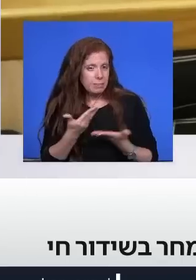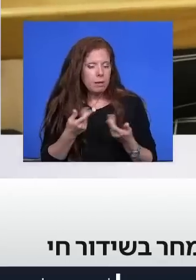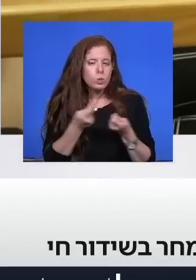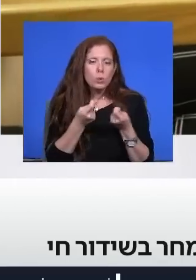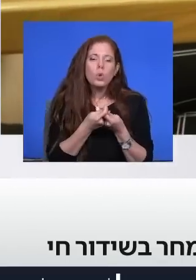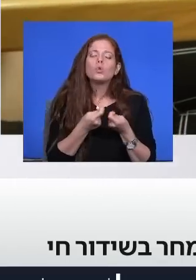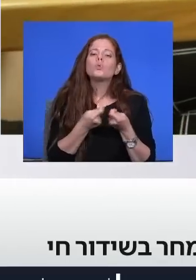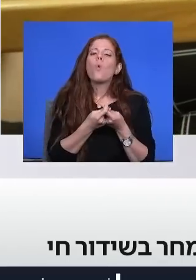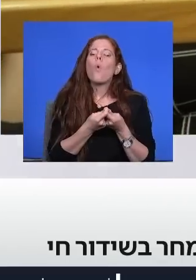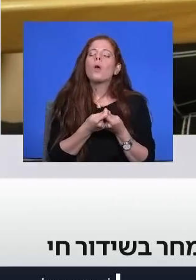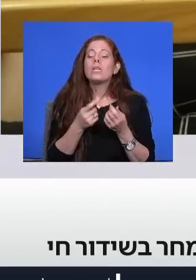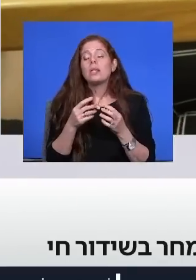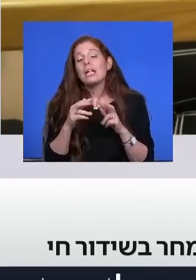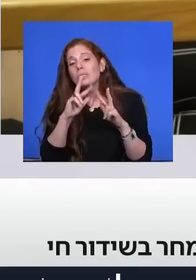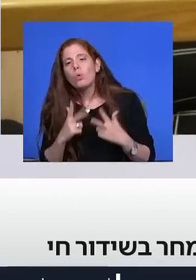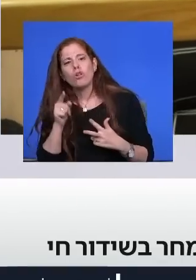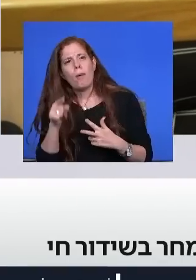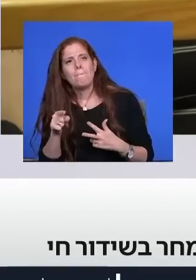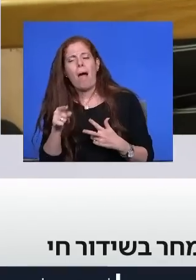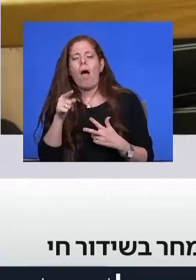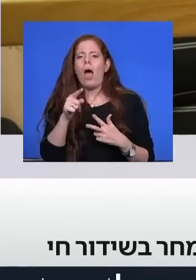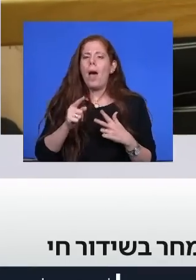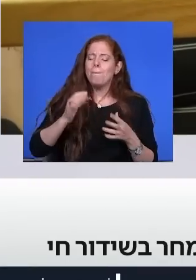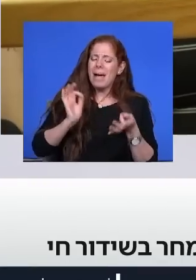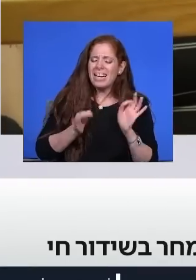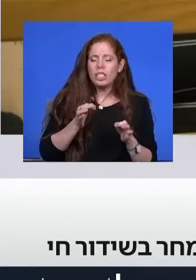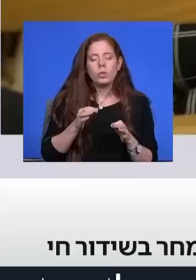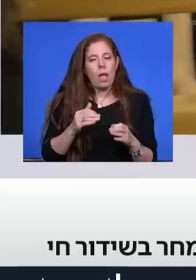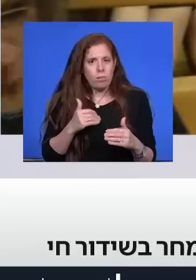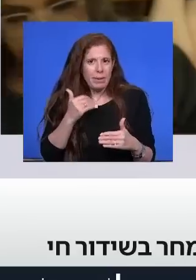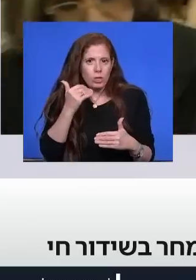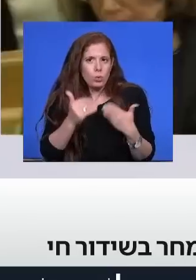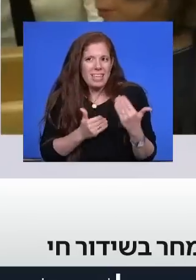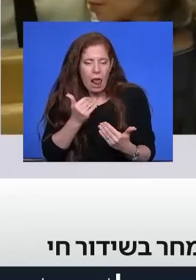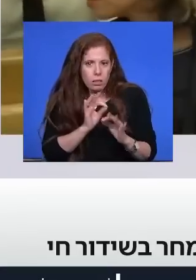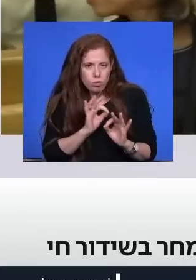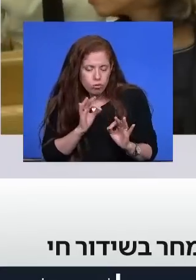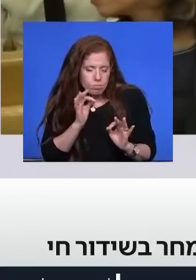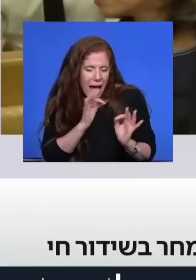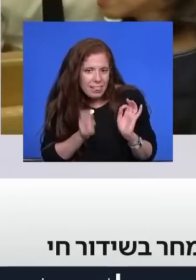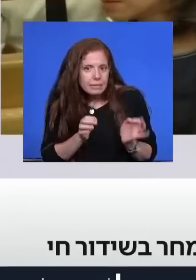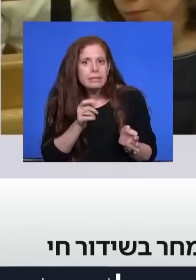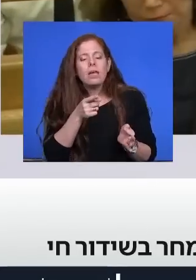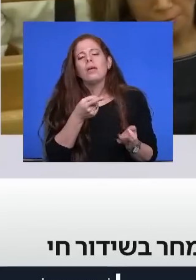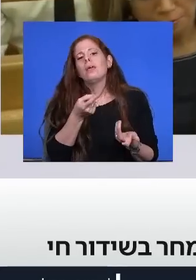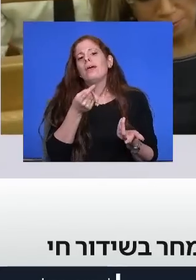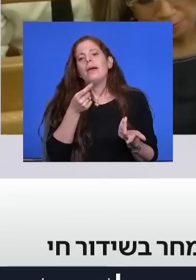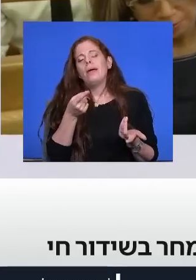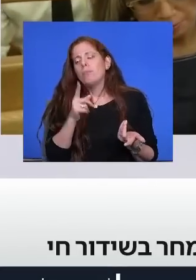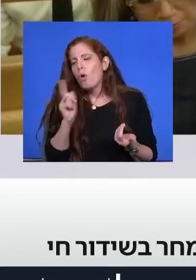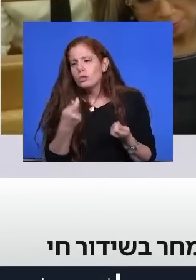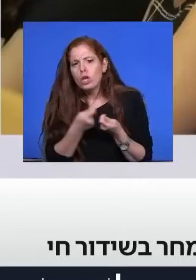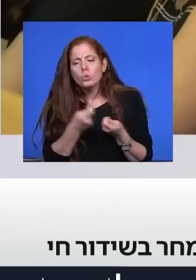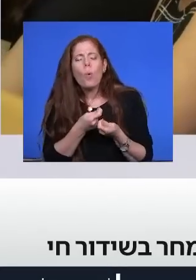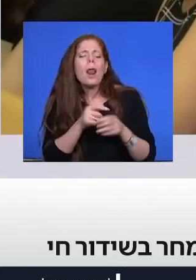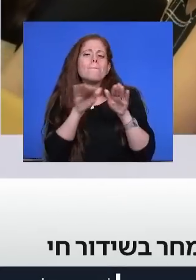שבו הפרקליטות ניהלה את המשפט הזה. אנחנו יודעים שהיו יחסים מתוחים בין השופטים לבין צוות התביעה, לכל מה שנוגע למכון לרפואה משפטית,